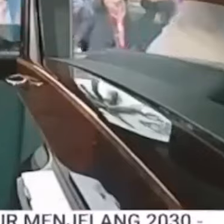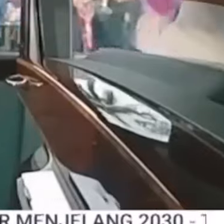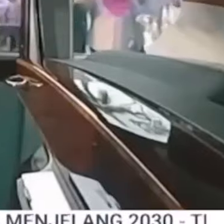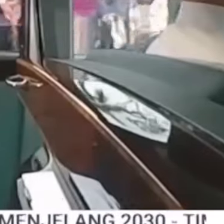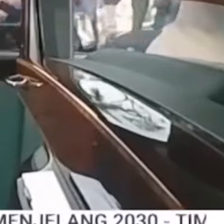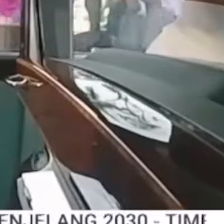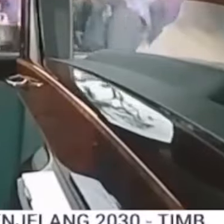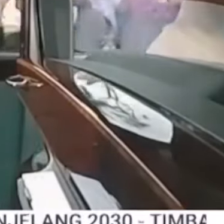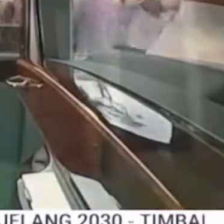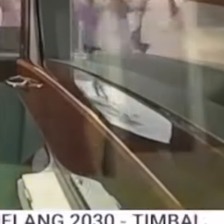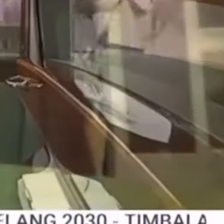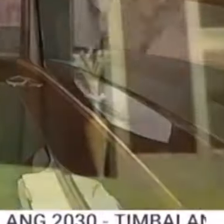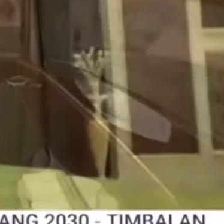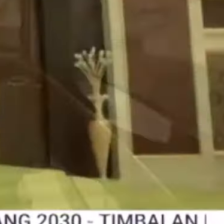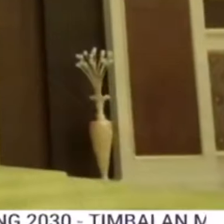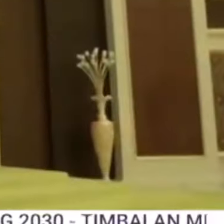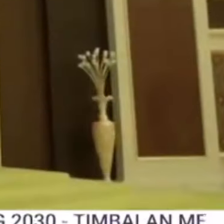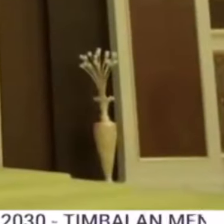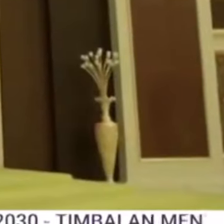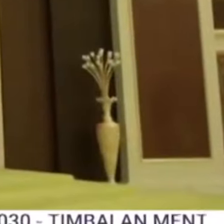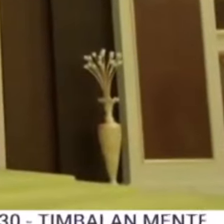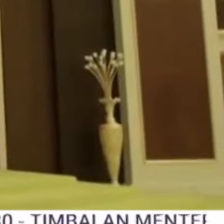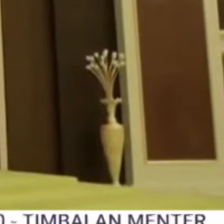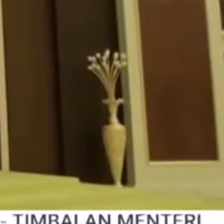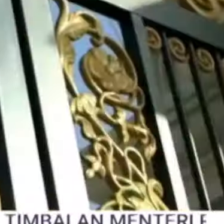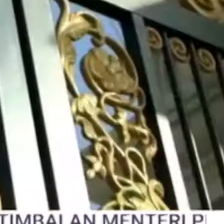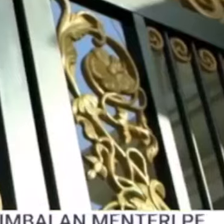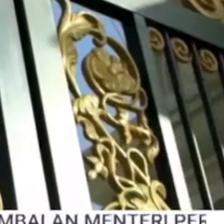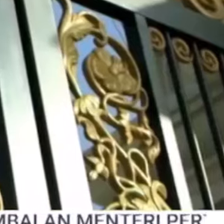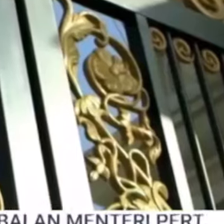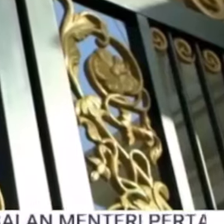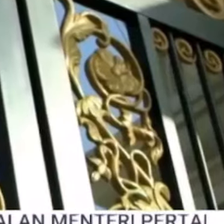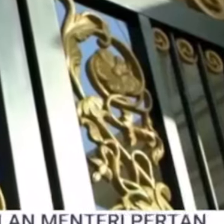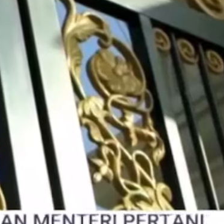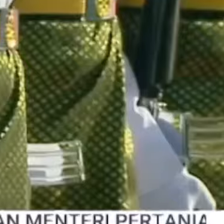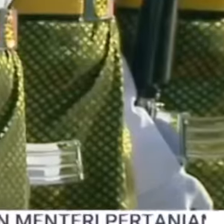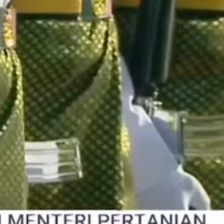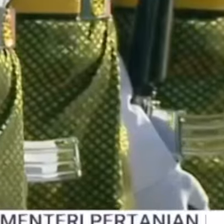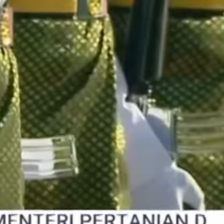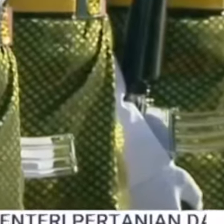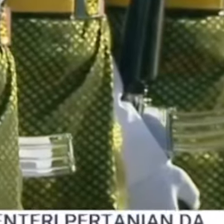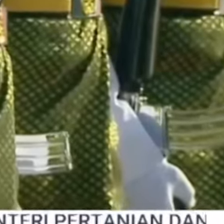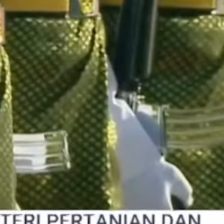rakyat, daulat tuanku di atas tahta.